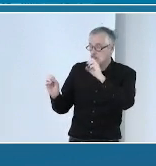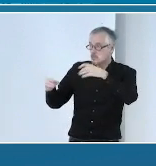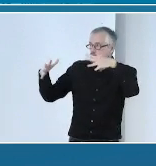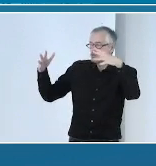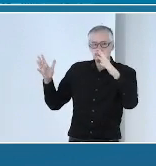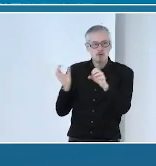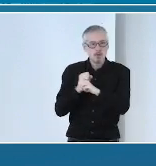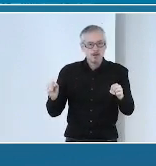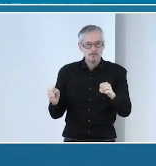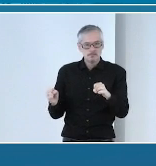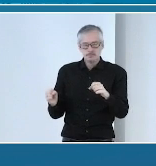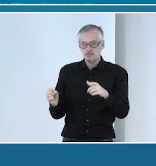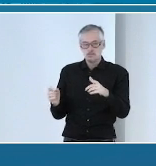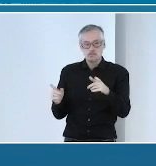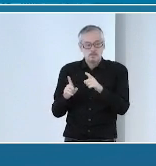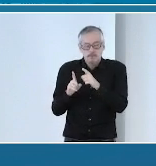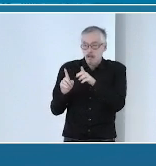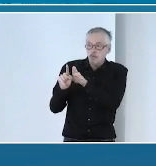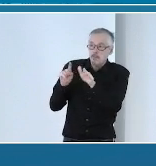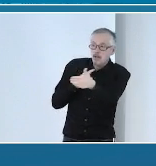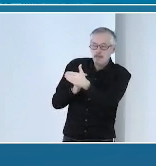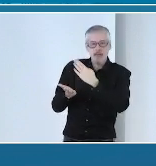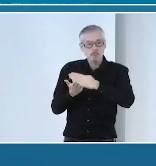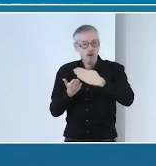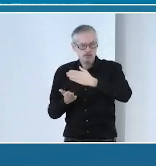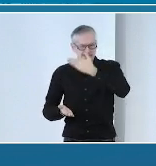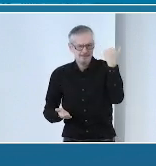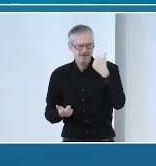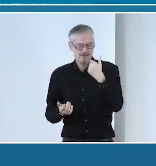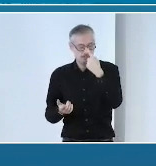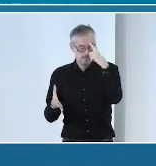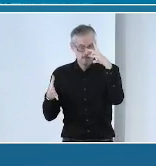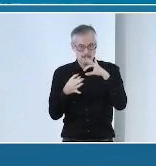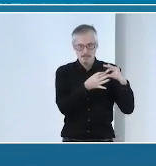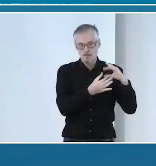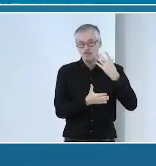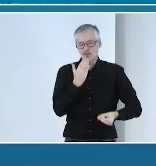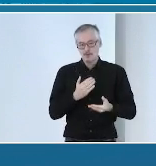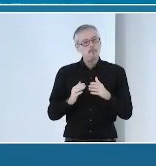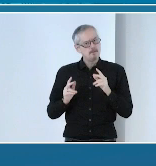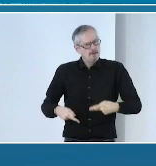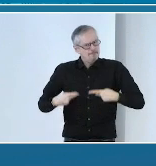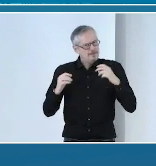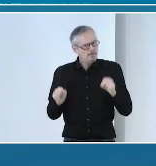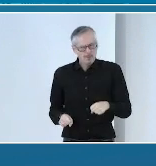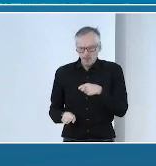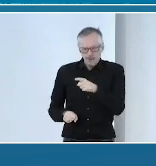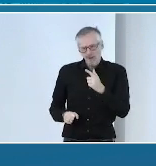tous les jours, elle est comme ça, faite de choses qu'ils ne comprennent pas. Voilà. Bon, bah, ils vivent quand même. Hein. Mais c'est...